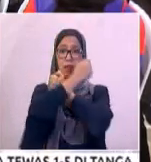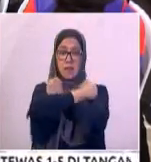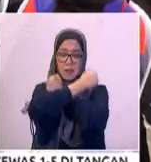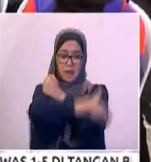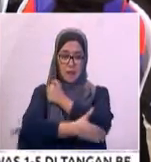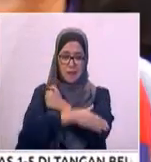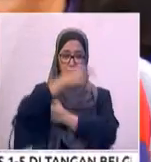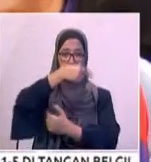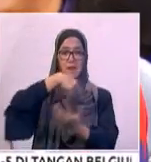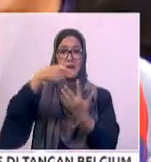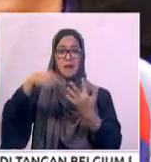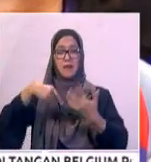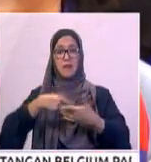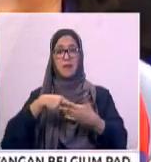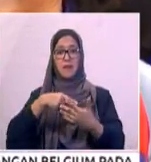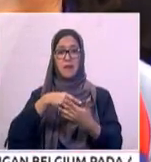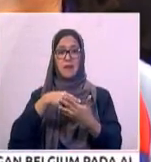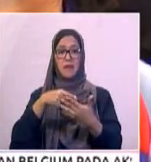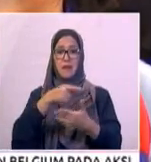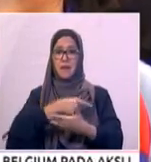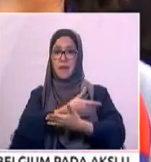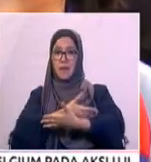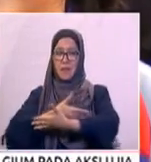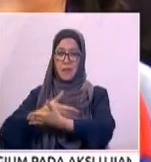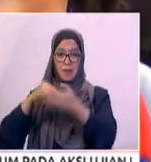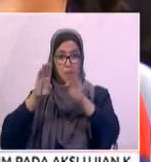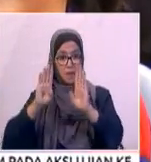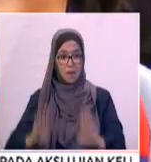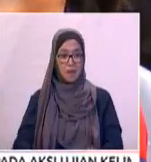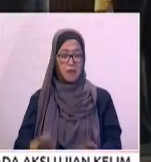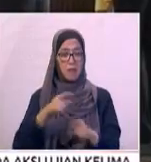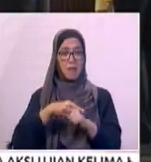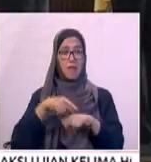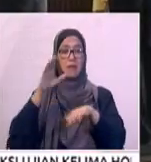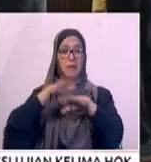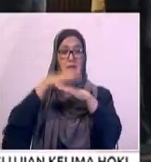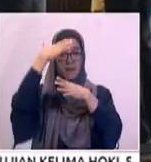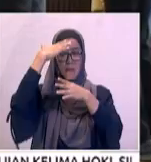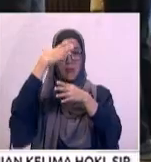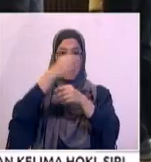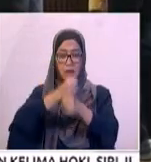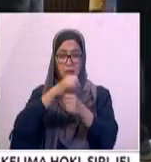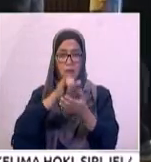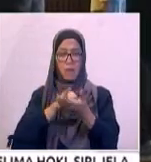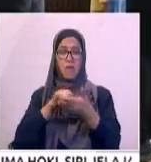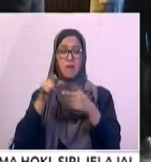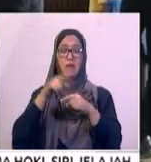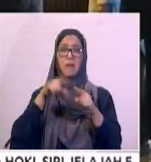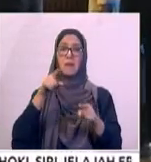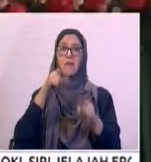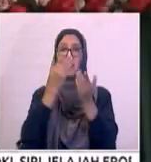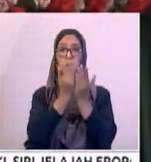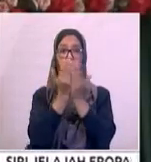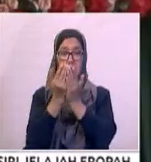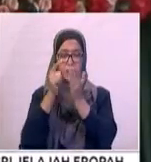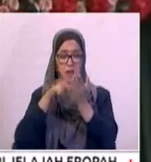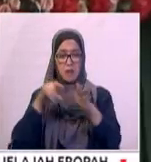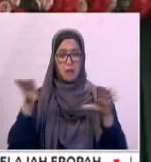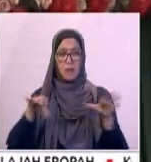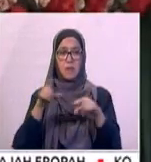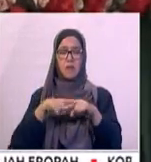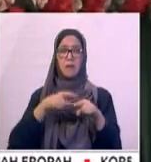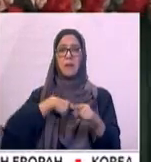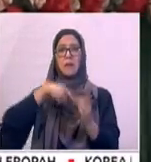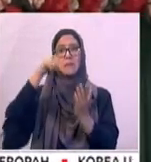bangsa. Atas keyakinan itu, sekolah ini menganjurkan program bacaton novel Lieutenant